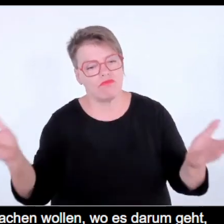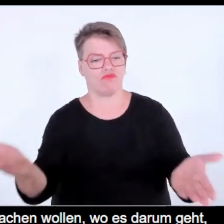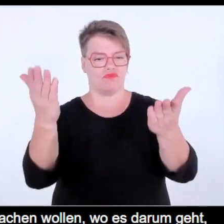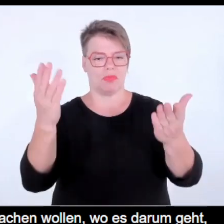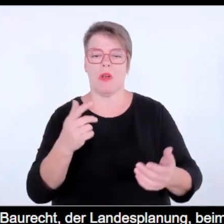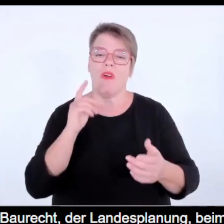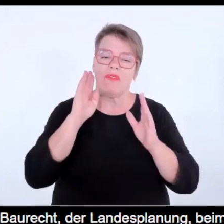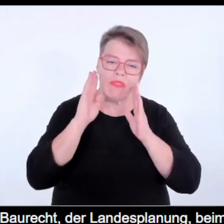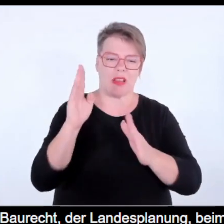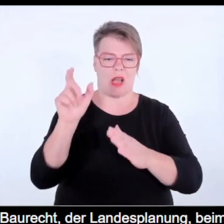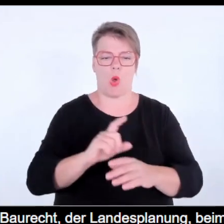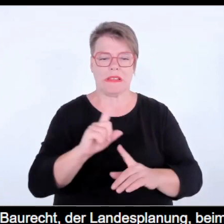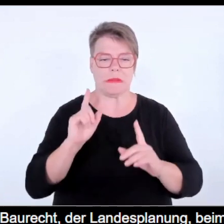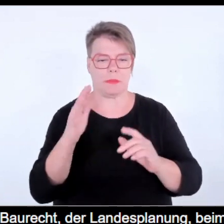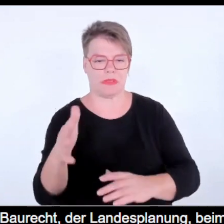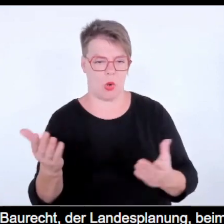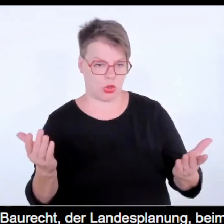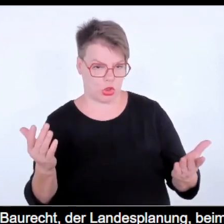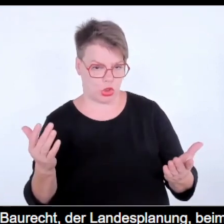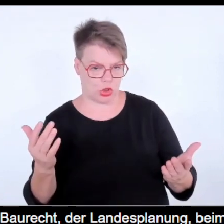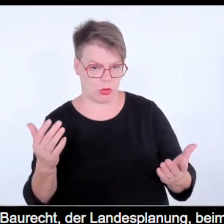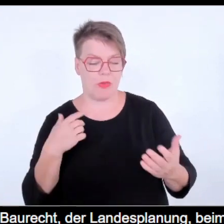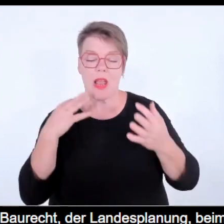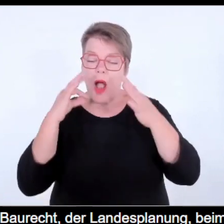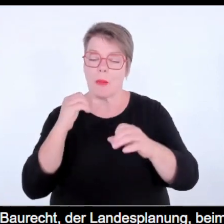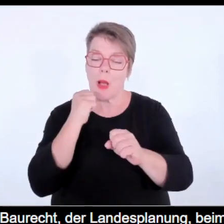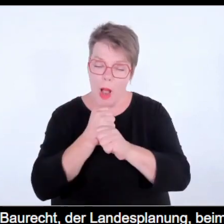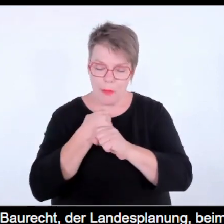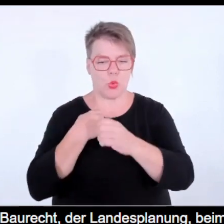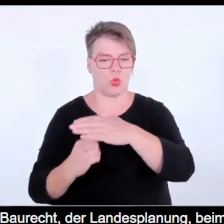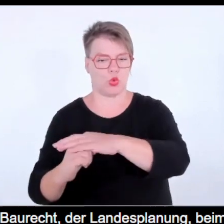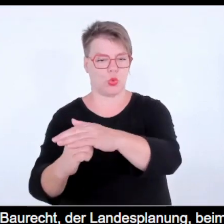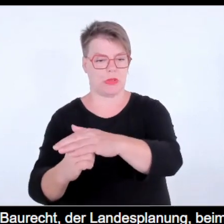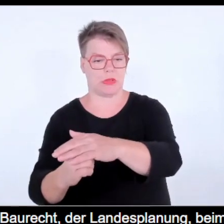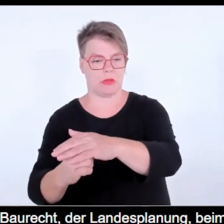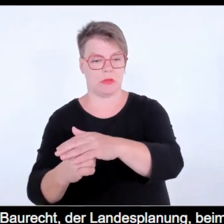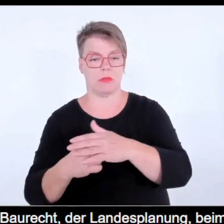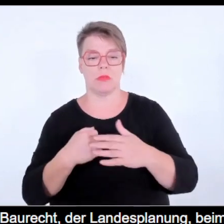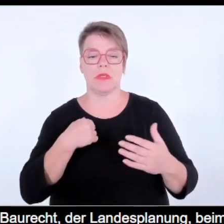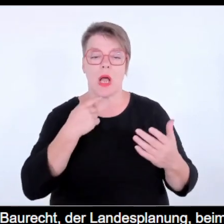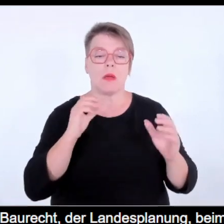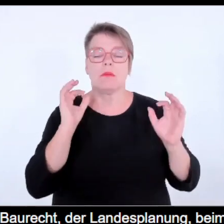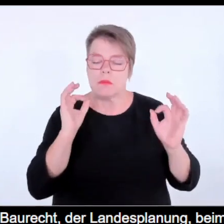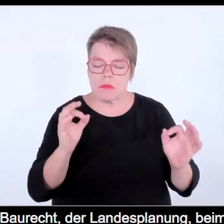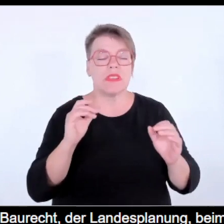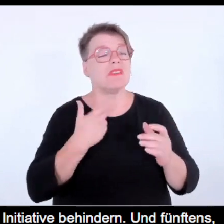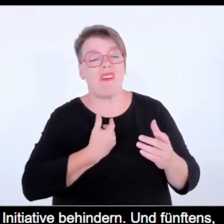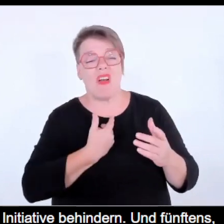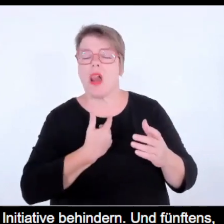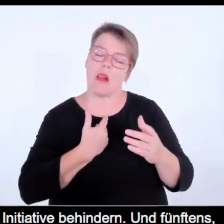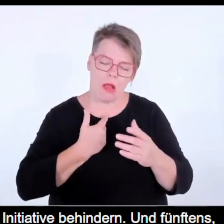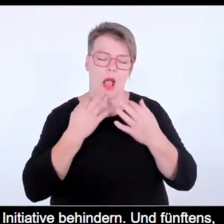gleichen sind. Es soll auch keine Anzeigen mehr geben, beispielsweise für Vereinsfeiern bis zu 100 Teilnehmern. Und wir wollen bei